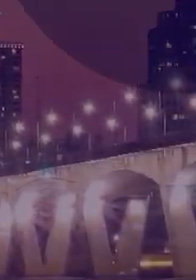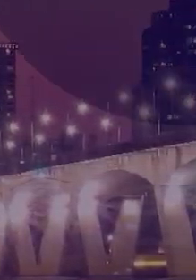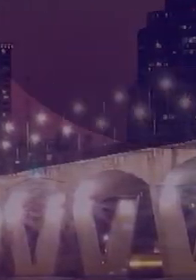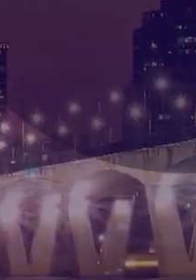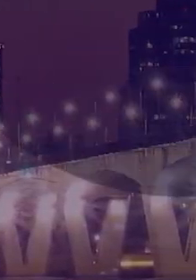중입니다